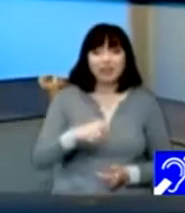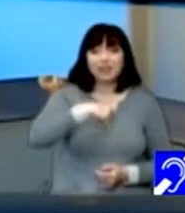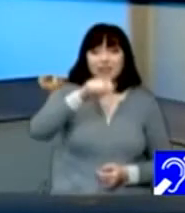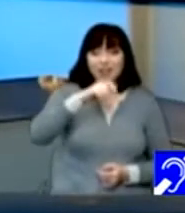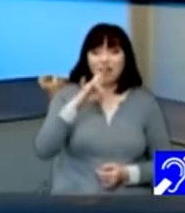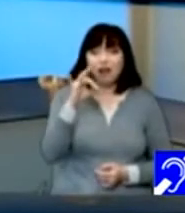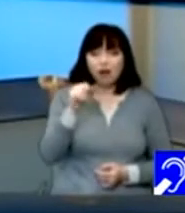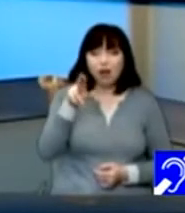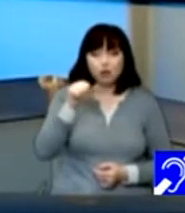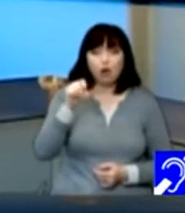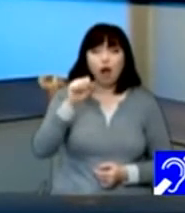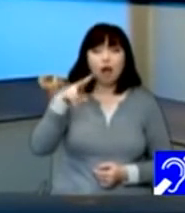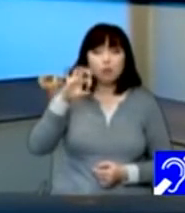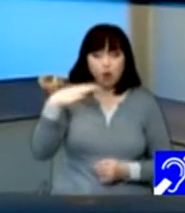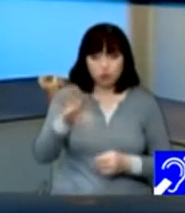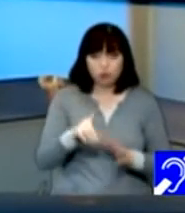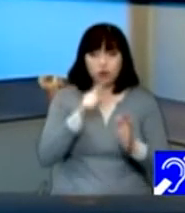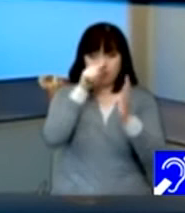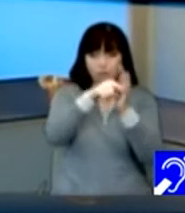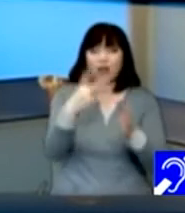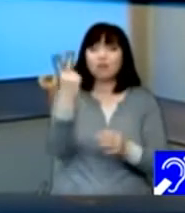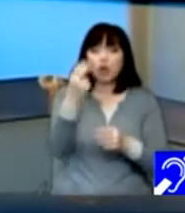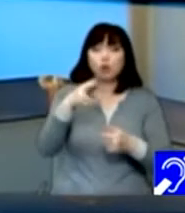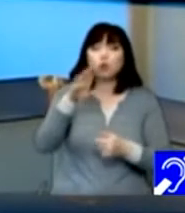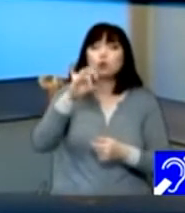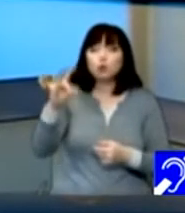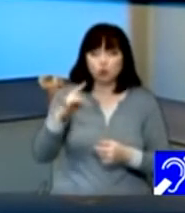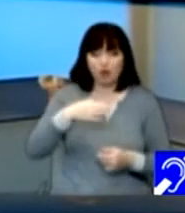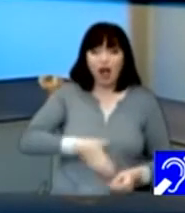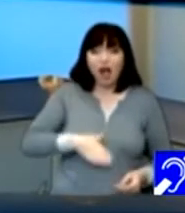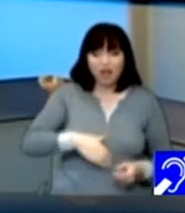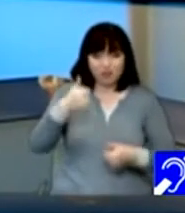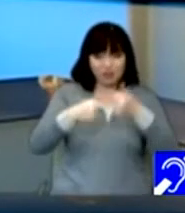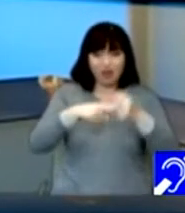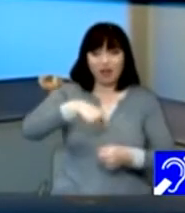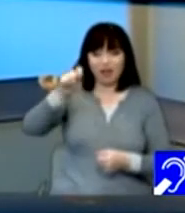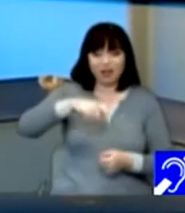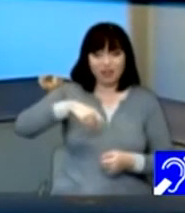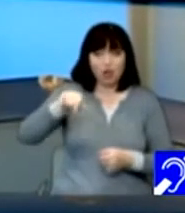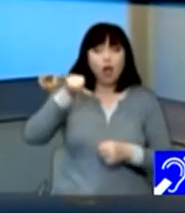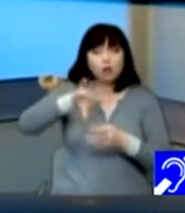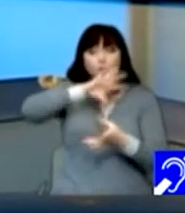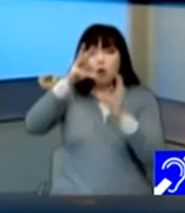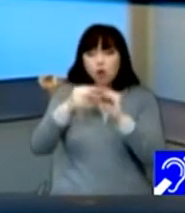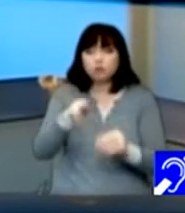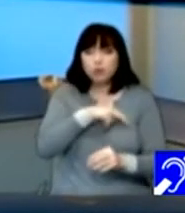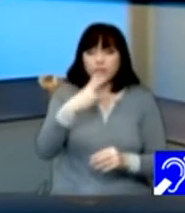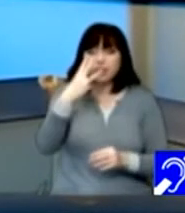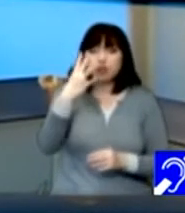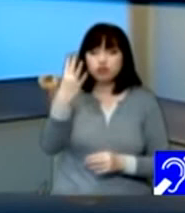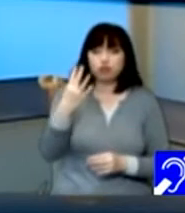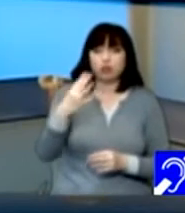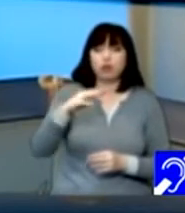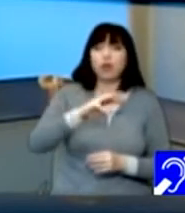Tenismenul Radu Albot s-a calificat în turul 2 al turneului de mare șlem de la Australian Open, dotat cu premii totale în valoare de aproape